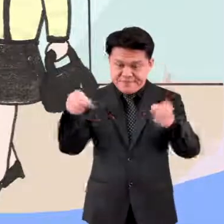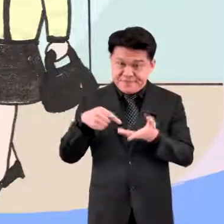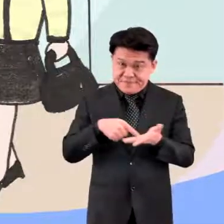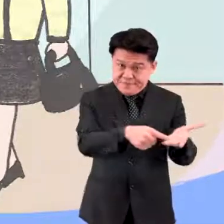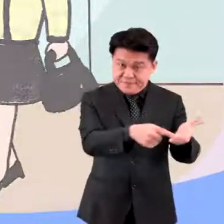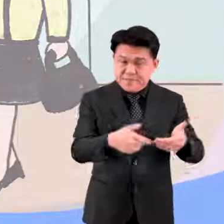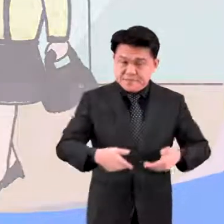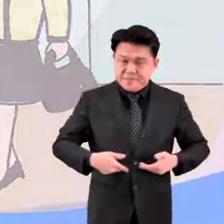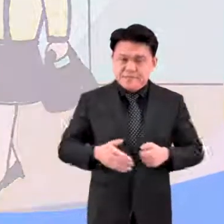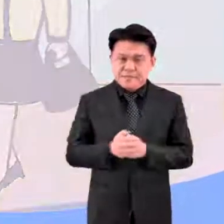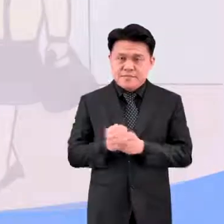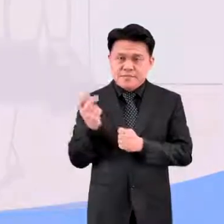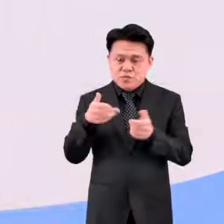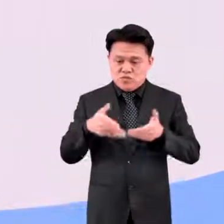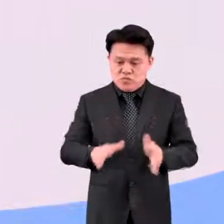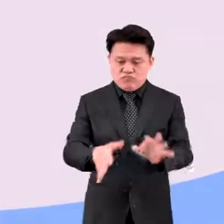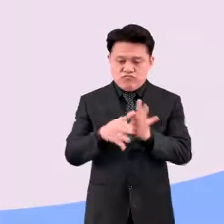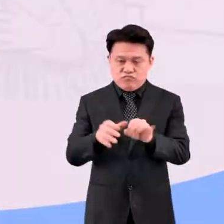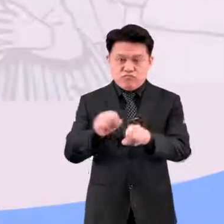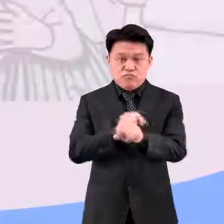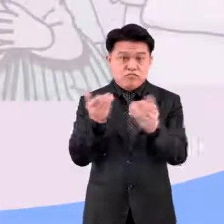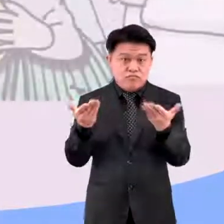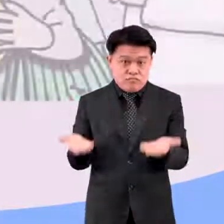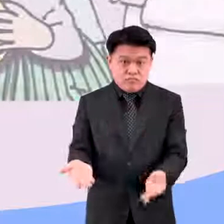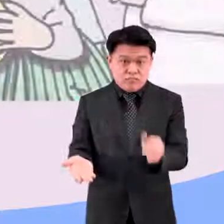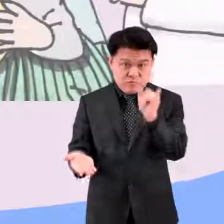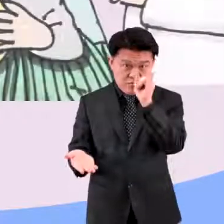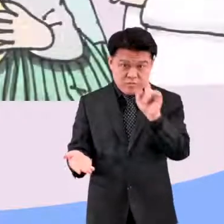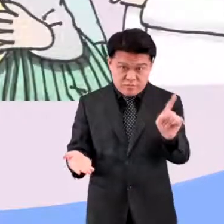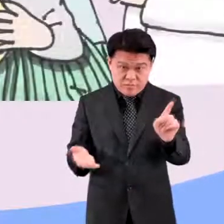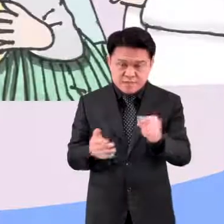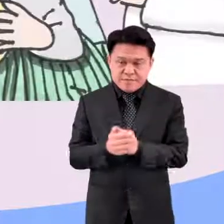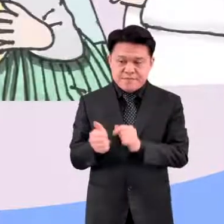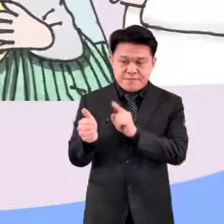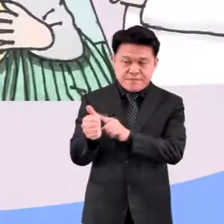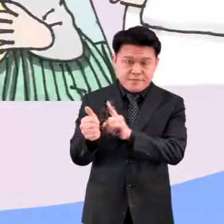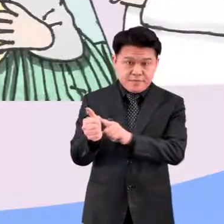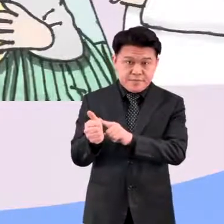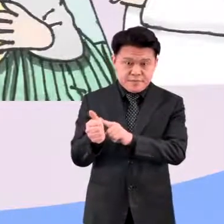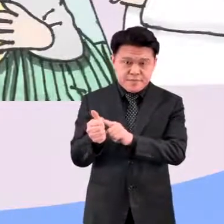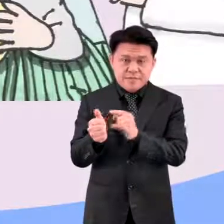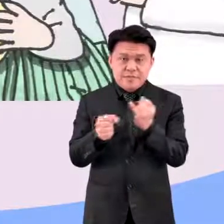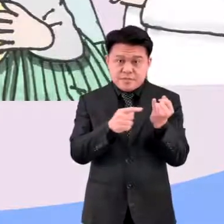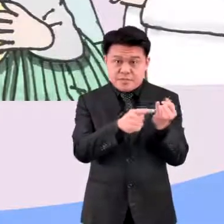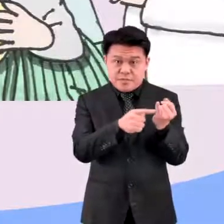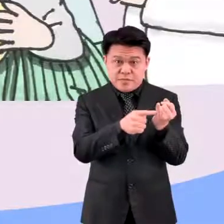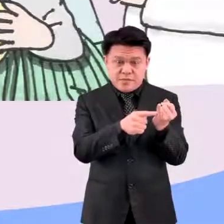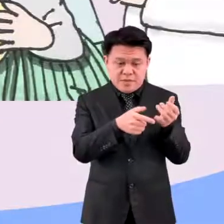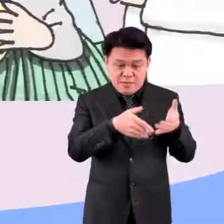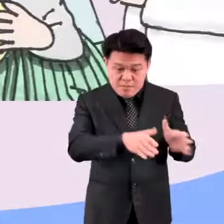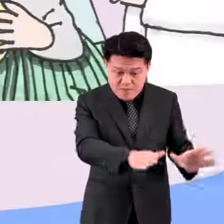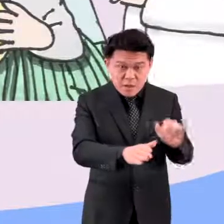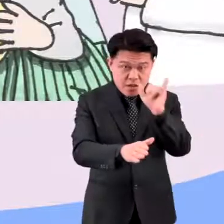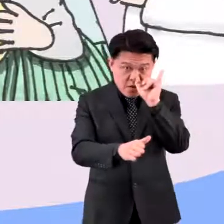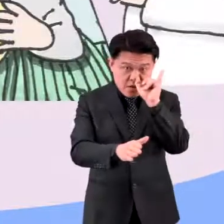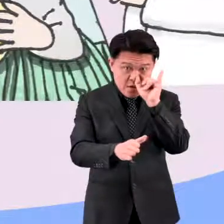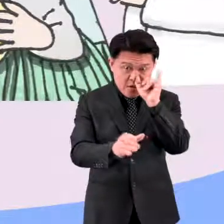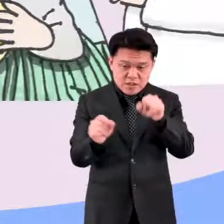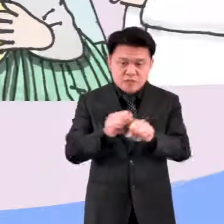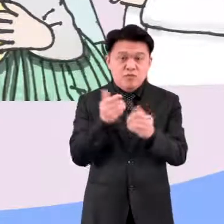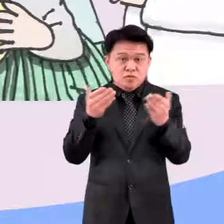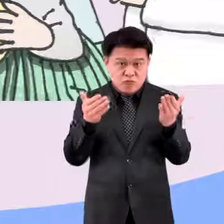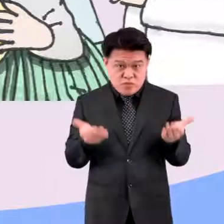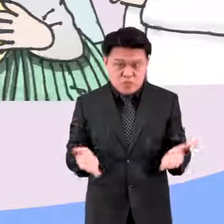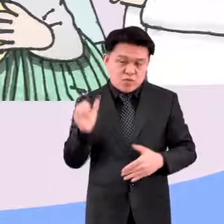합니다. 마지막으로 출산과 관련한 특별 휴가도 있습니다. 남성 참여자의 배우자가 아이를 낳을